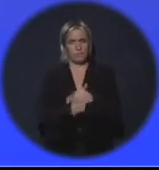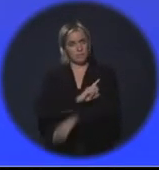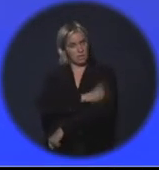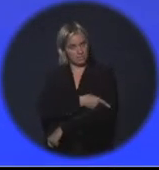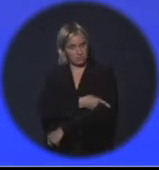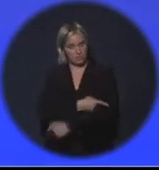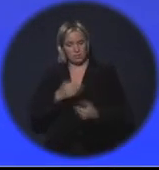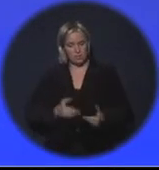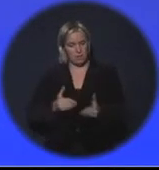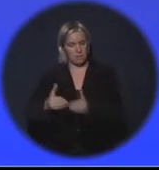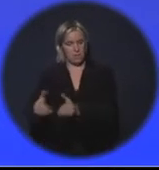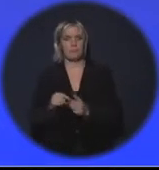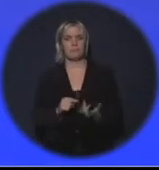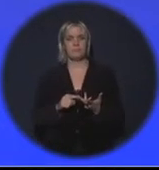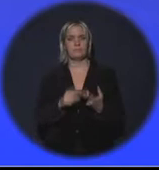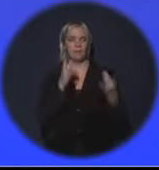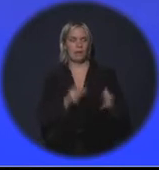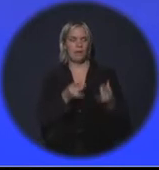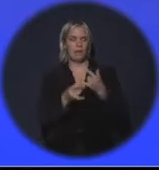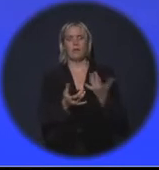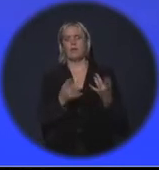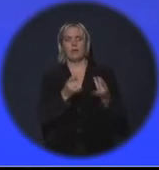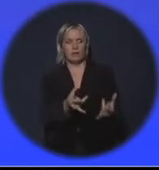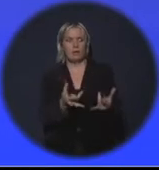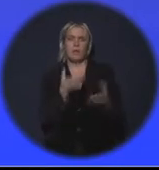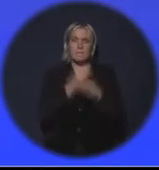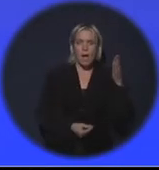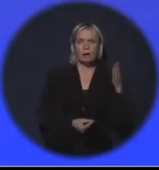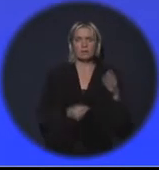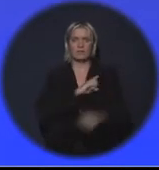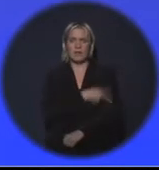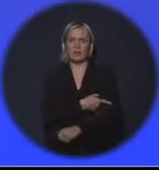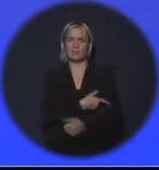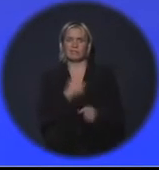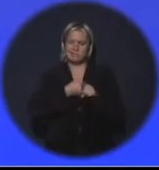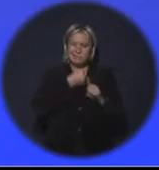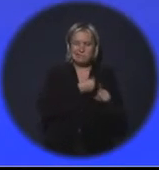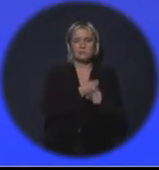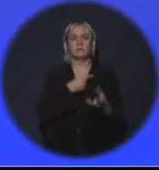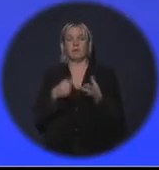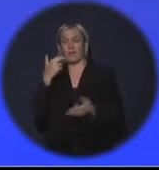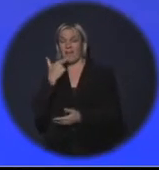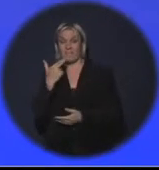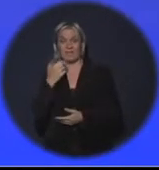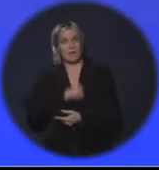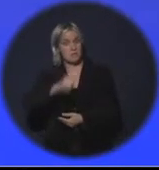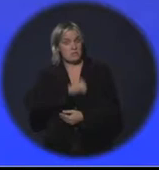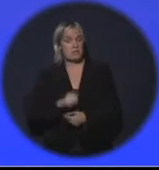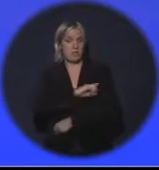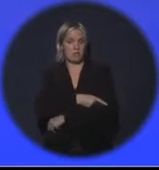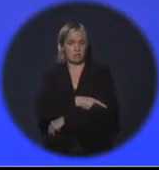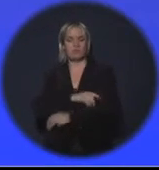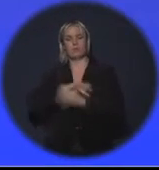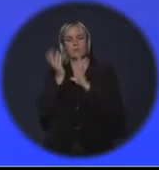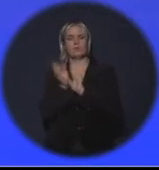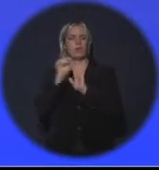énergétique, lutte contre la précarité énergétique, mesures en faveur de l'efficacité énergétique pour laquelle nous avons présenté des